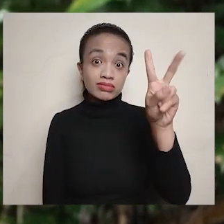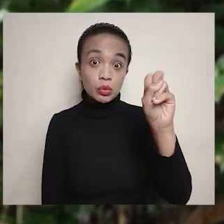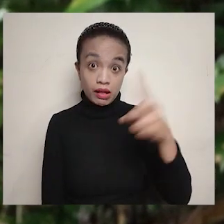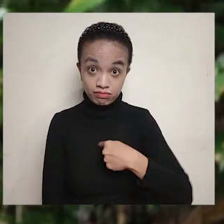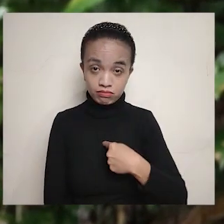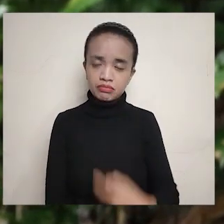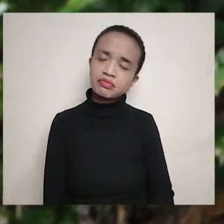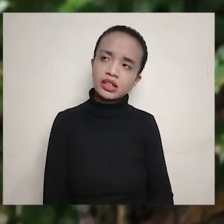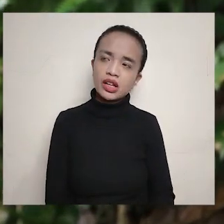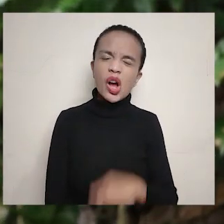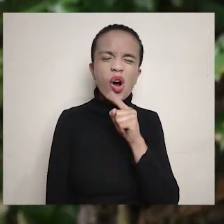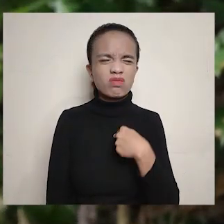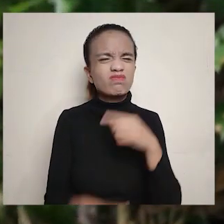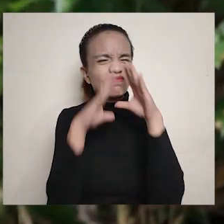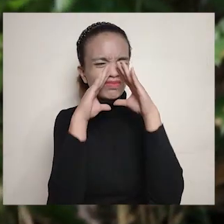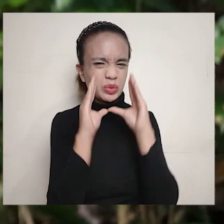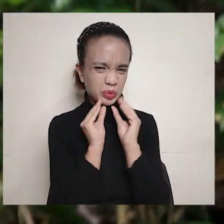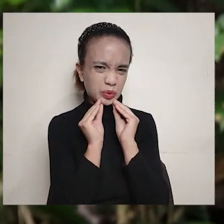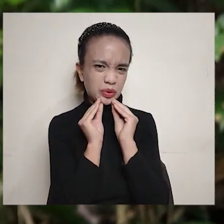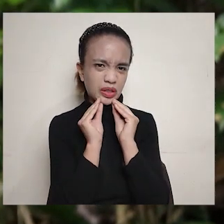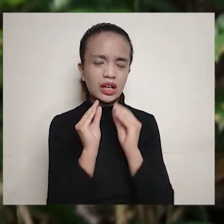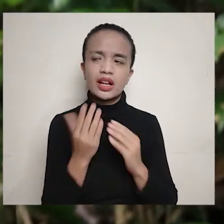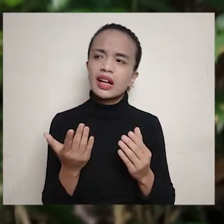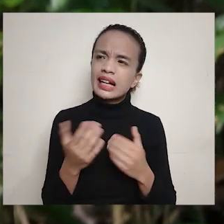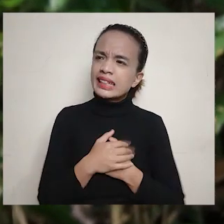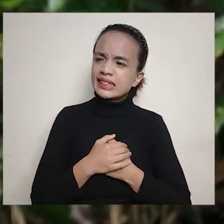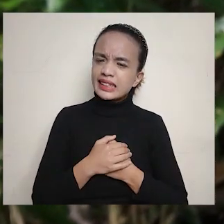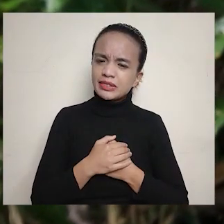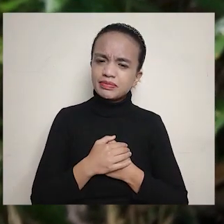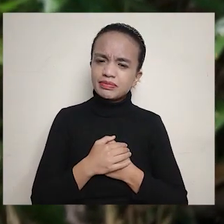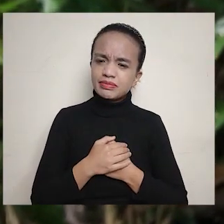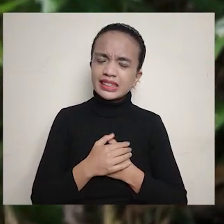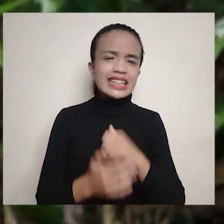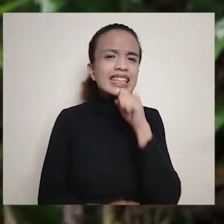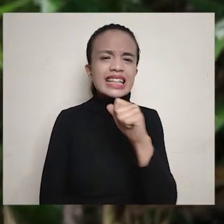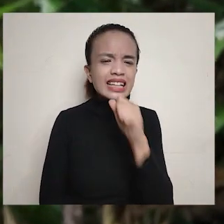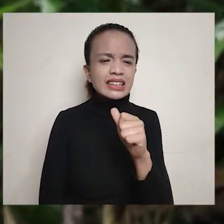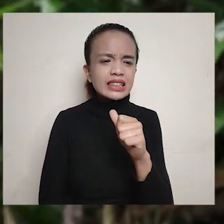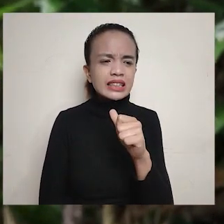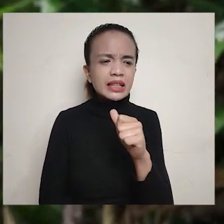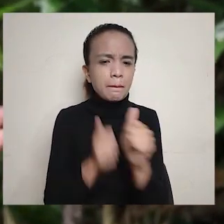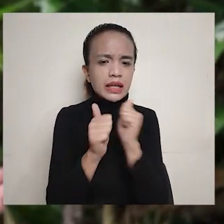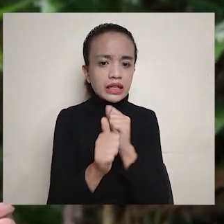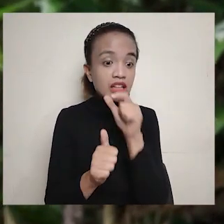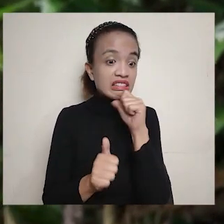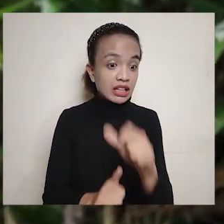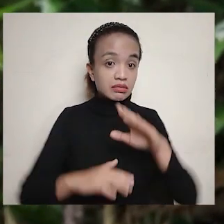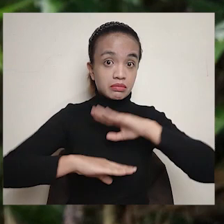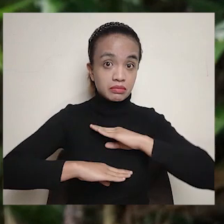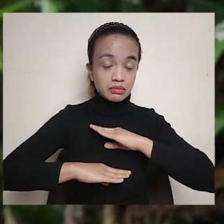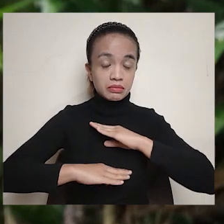medyo nalulungkot ako. No? Parang hindi ako, hindi naman sa hindi masaya. No? Kasi kapiling ko yung